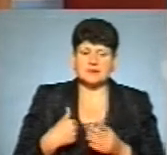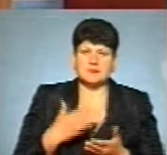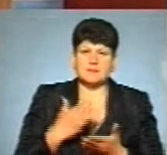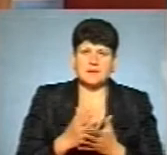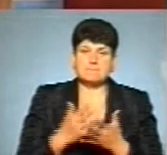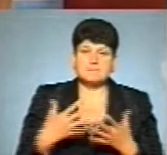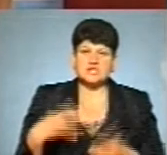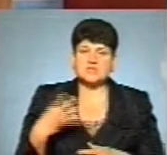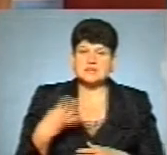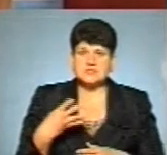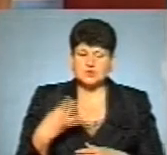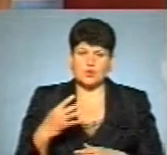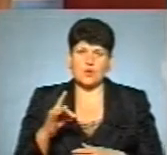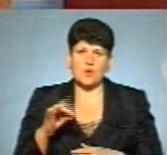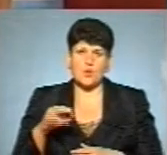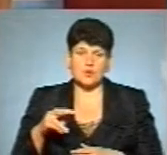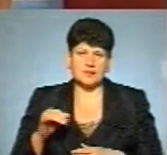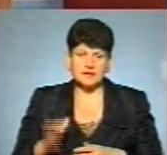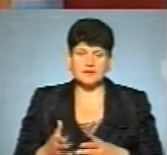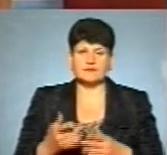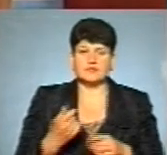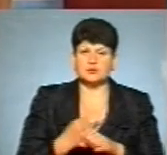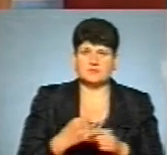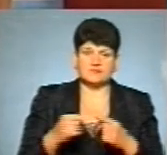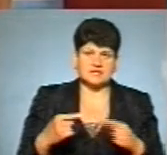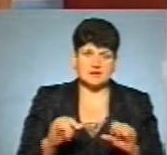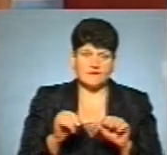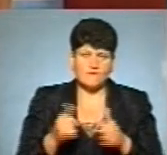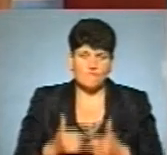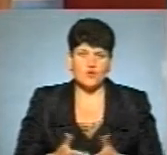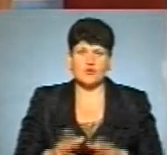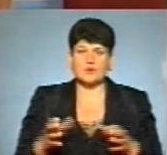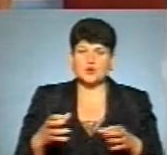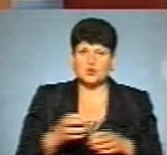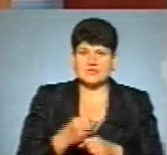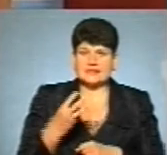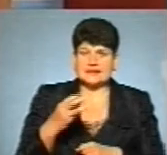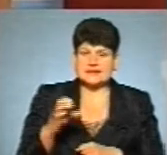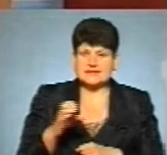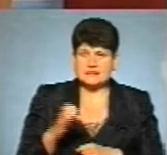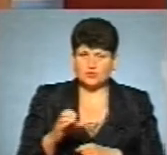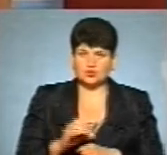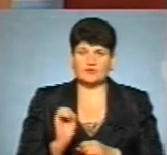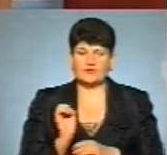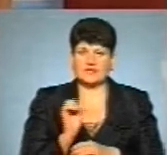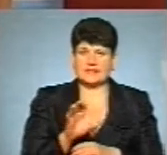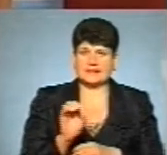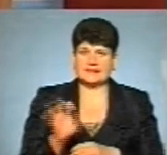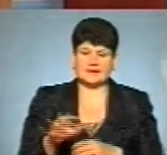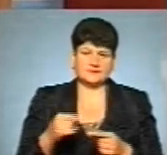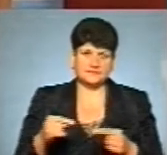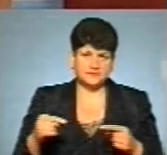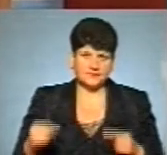40 роликів, але вони зроблені в різних форматах. І для Інстаграму, і скорочені на 30 секунд для того, щоб кидати в якісь невеличкі перекидки, і